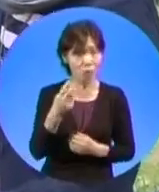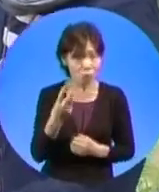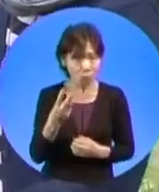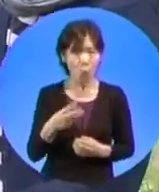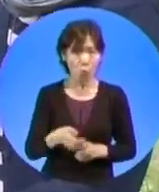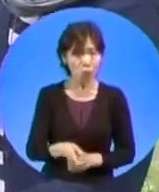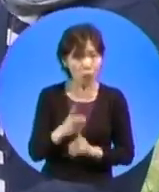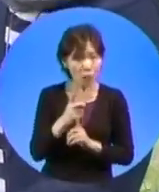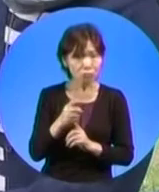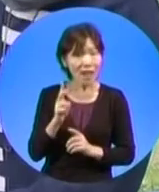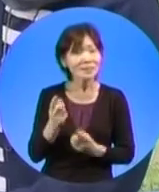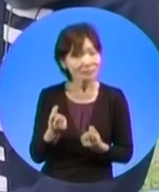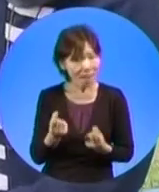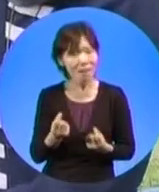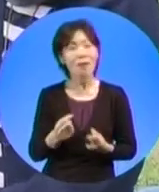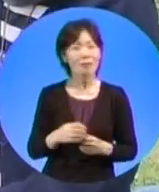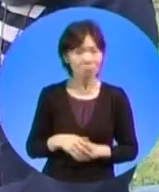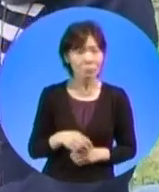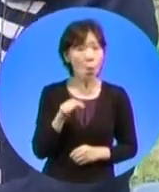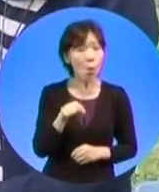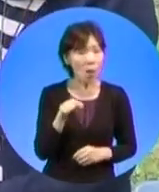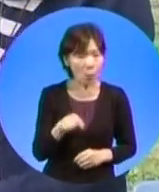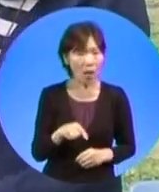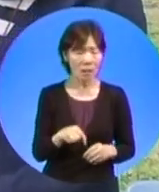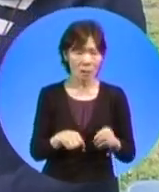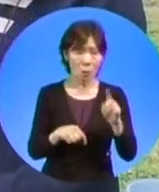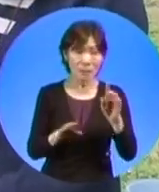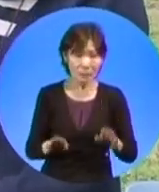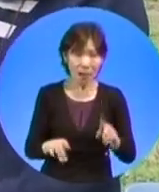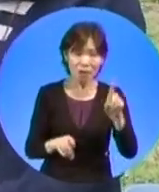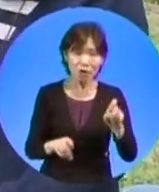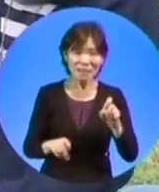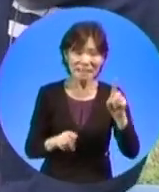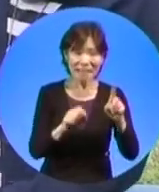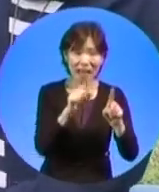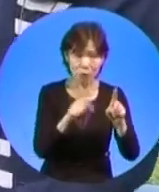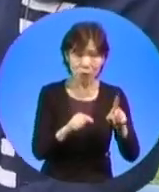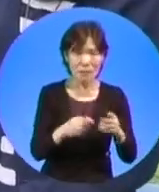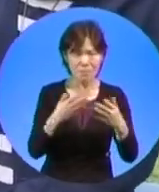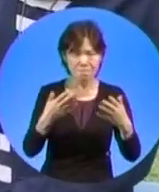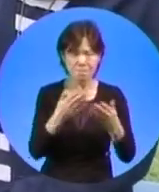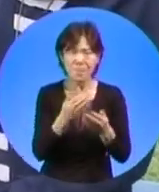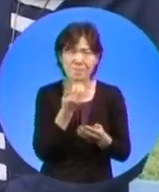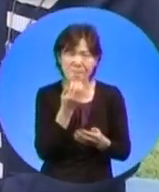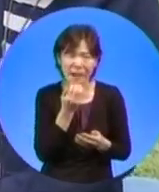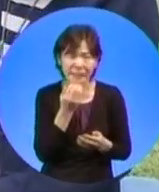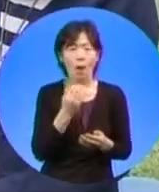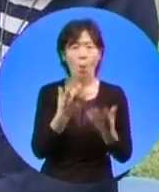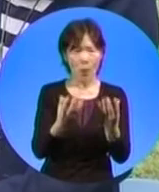今度これが終わって、はい、これ大体11月いっぱいで終わりになります、うん、これ次